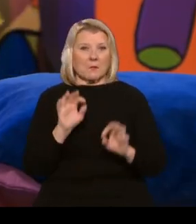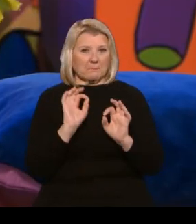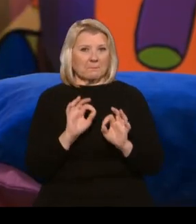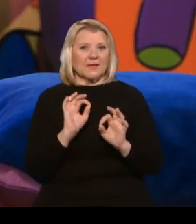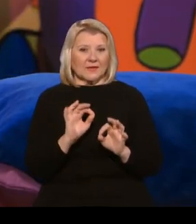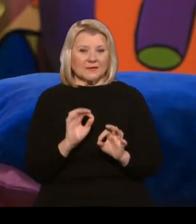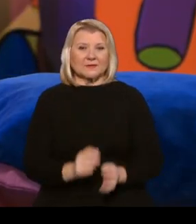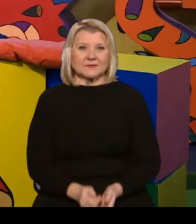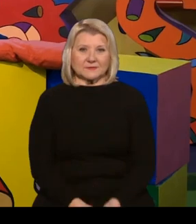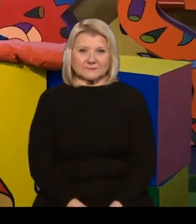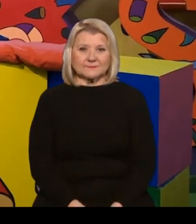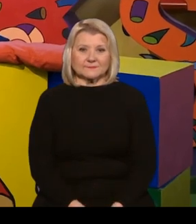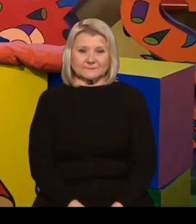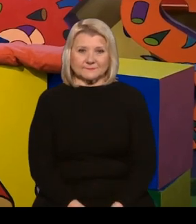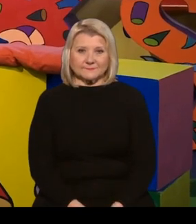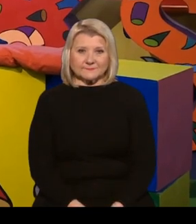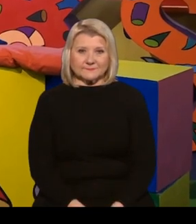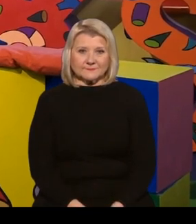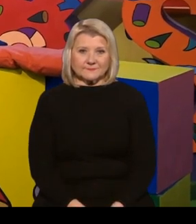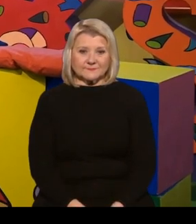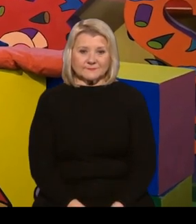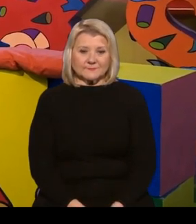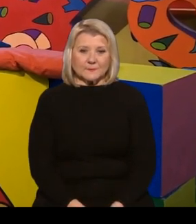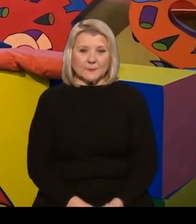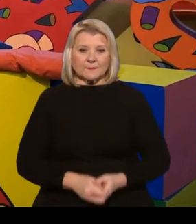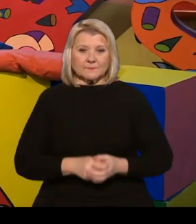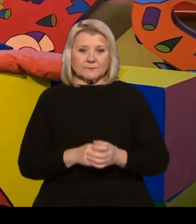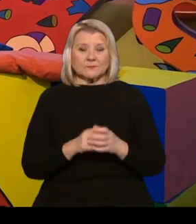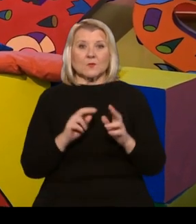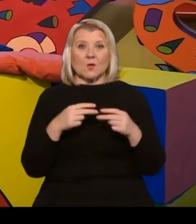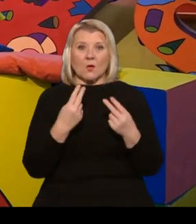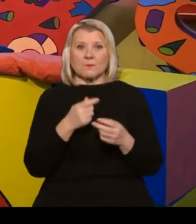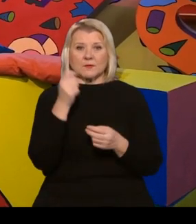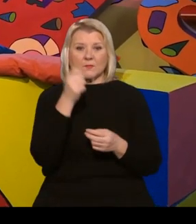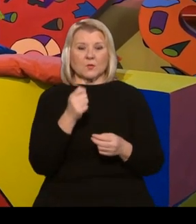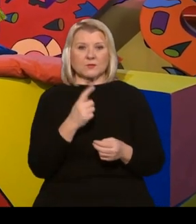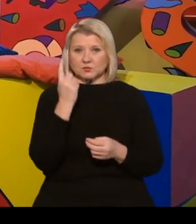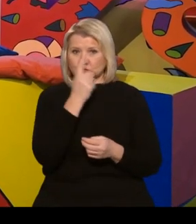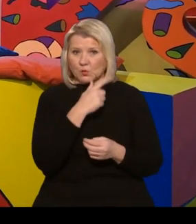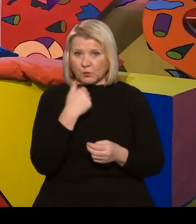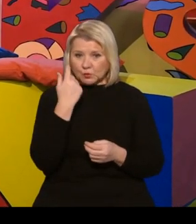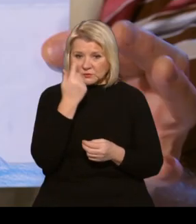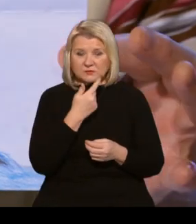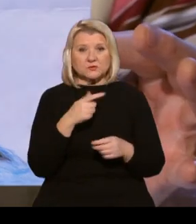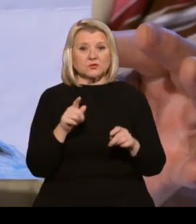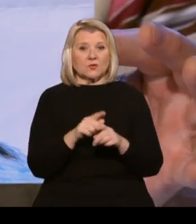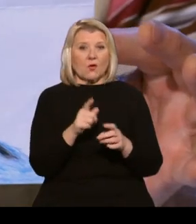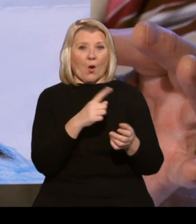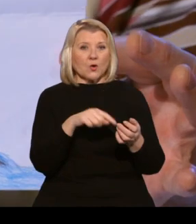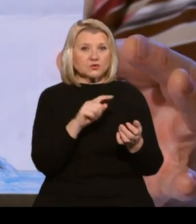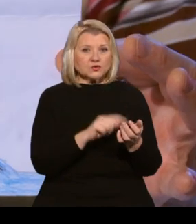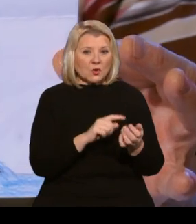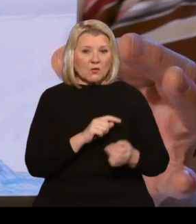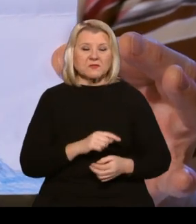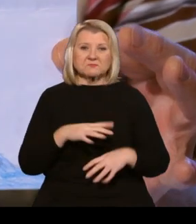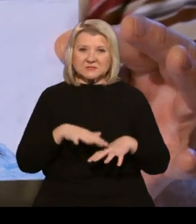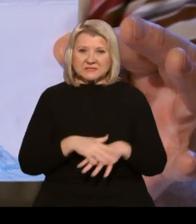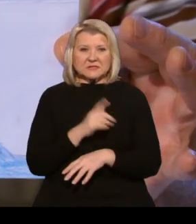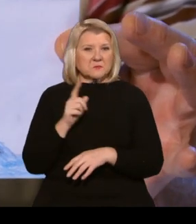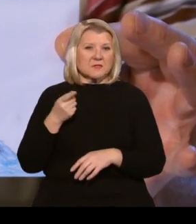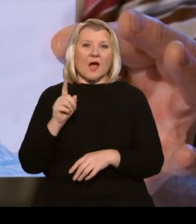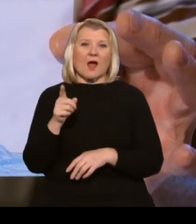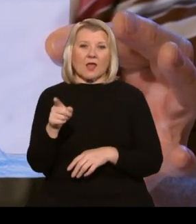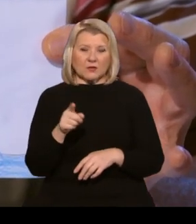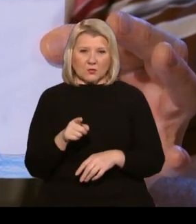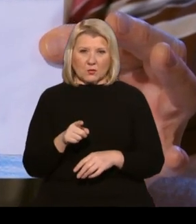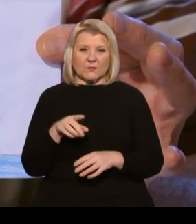Traktor, a tady máme sluníčko a nějaký ostrov. To bude daleko v moři.